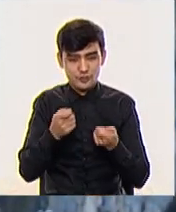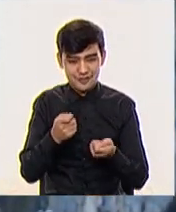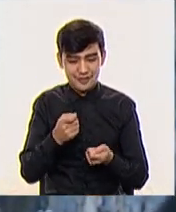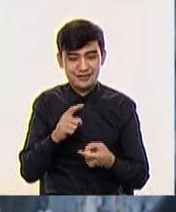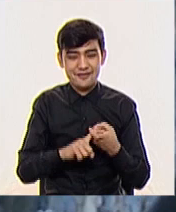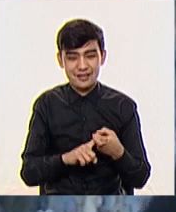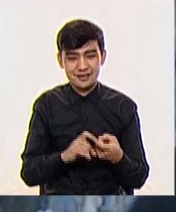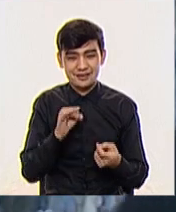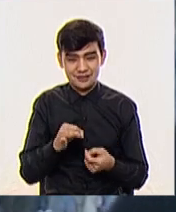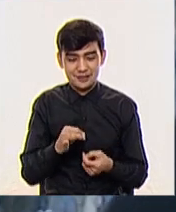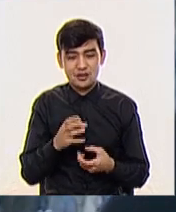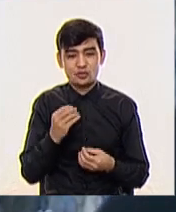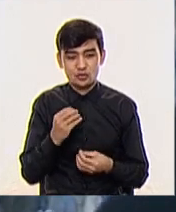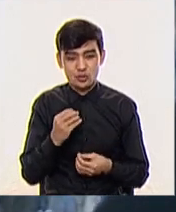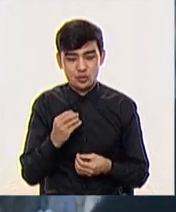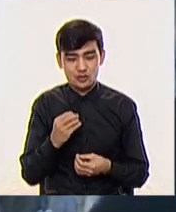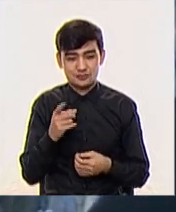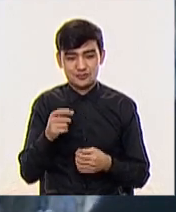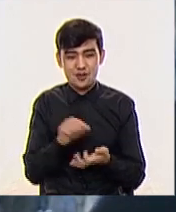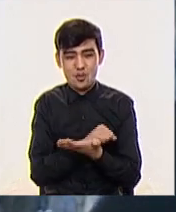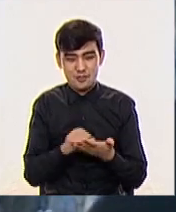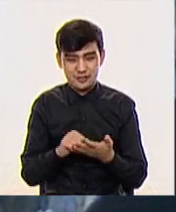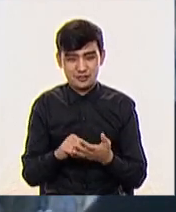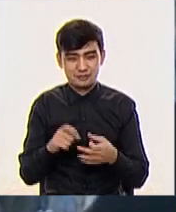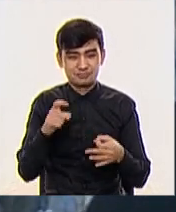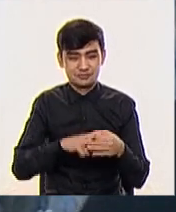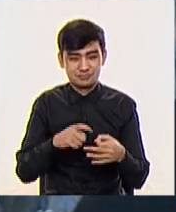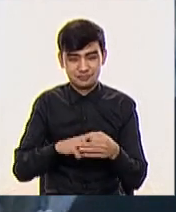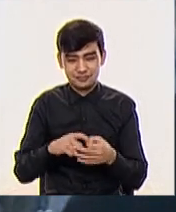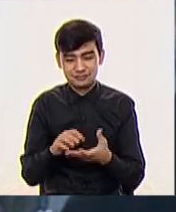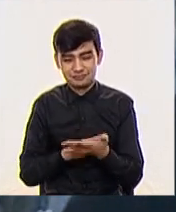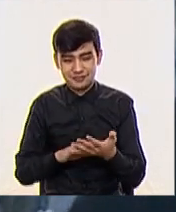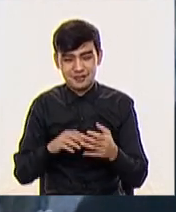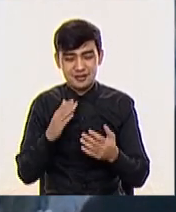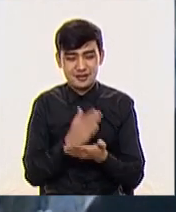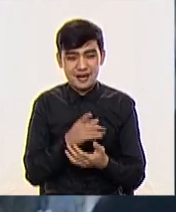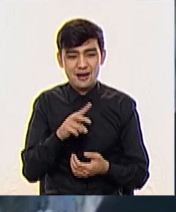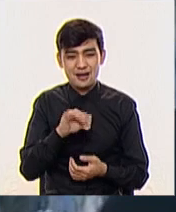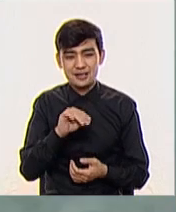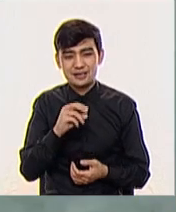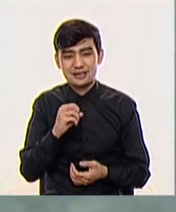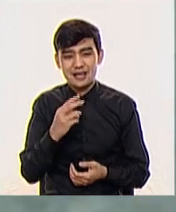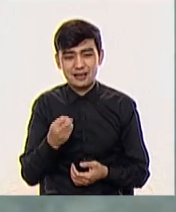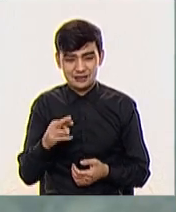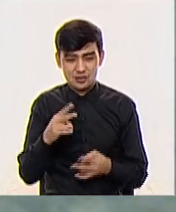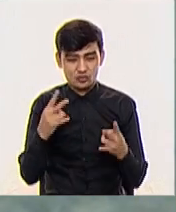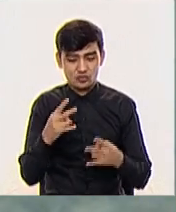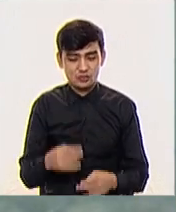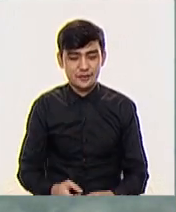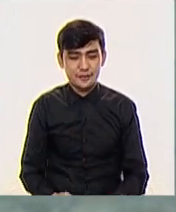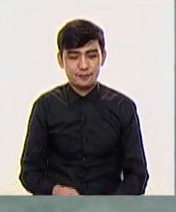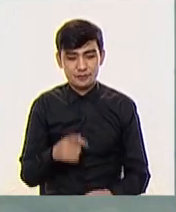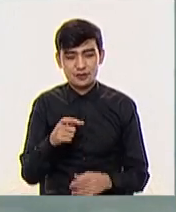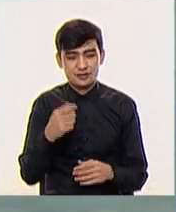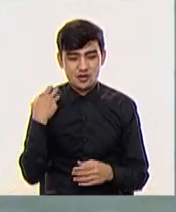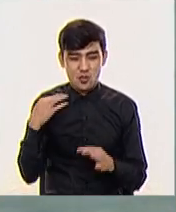байланысты және құжаттардың рәсімделуі атқарылып жатыр, яғни оған лицензия керек. Шенеуніктің